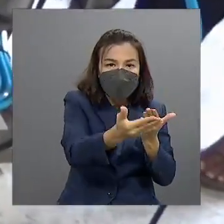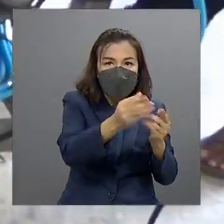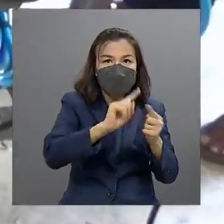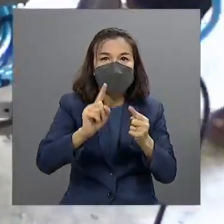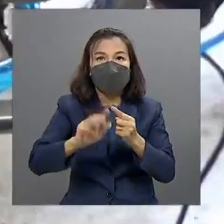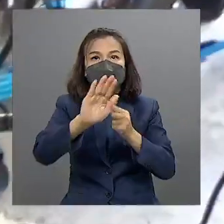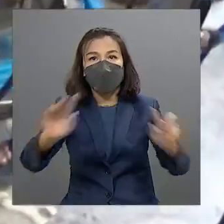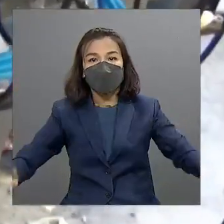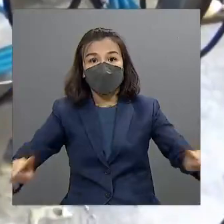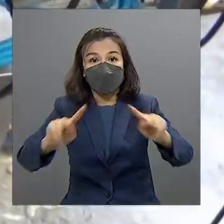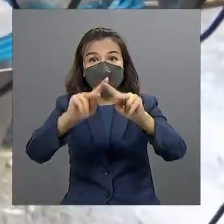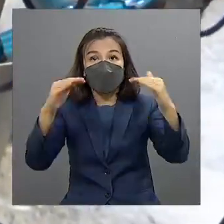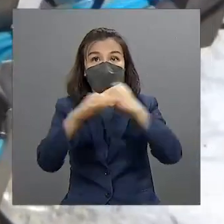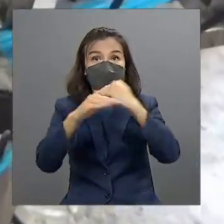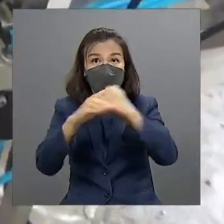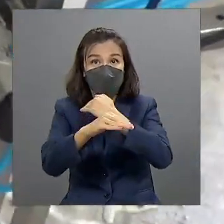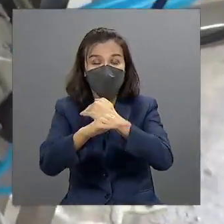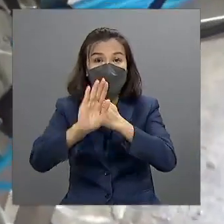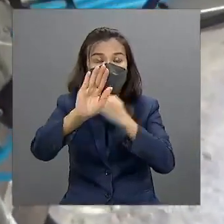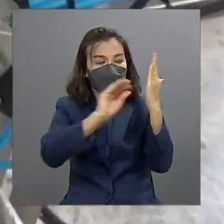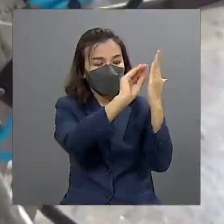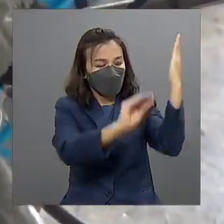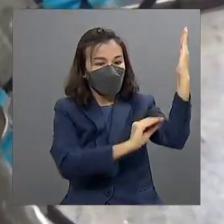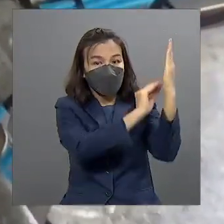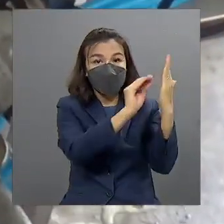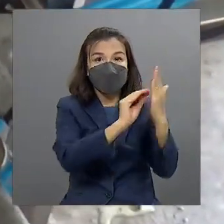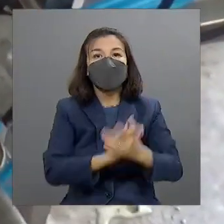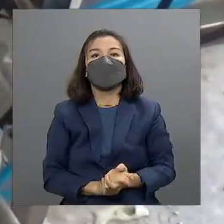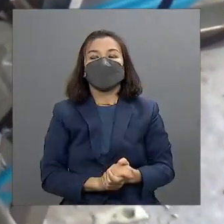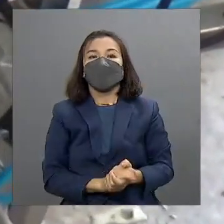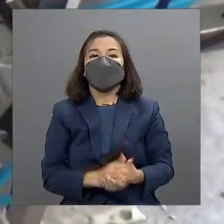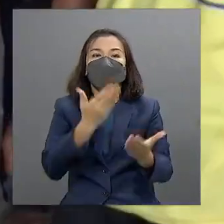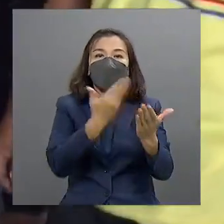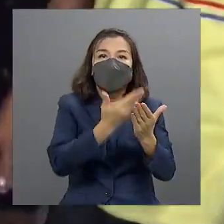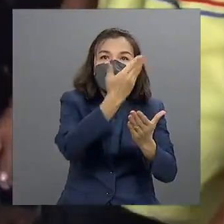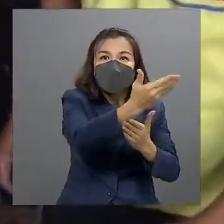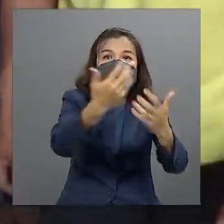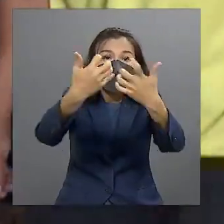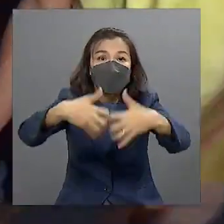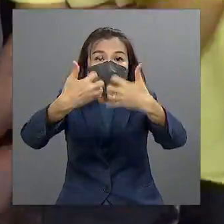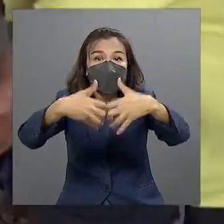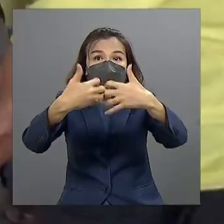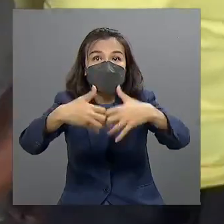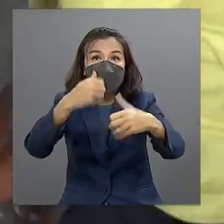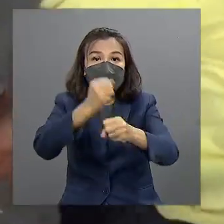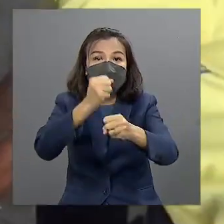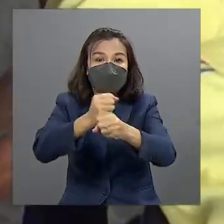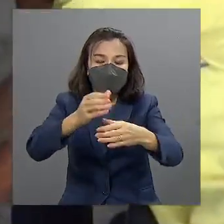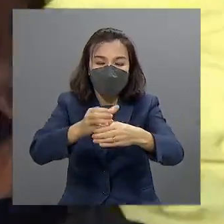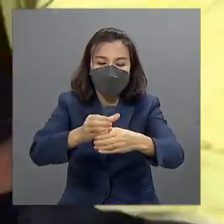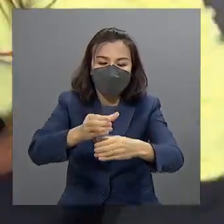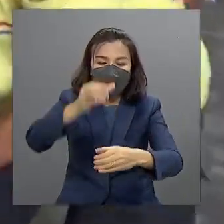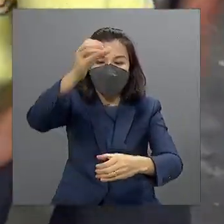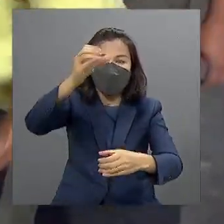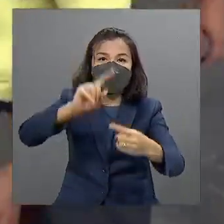ในพ้นที่ของแต่ละสถาบักระเศษตรกรไปซื้อเครื่องจากกลสำหบผลิตเสายางผลิตเสาหัก